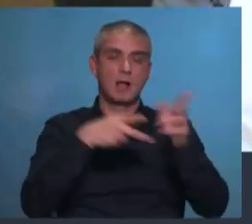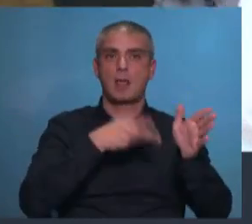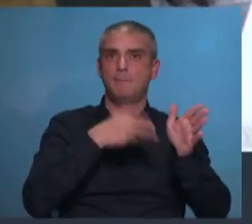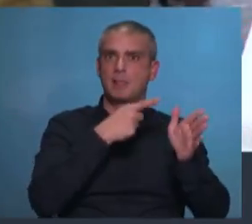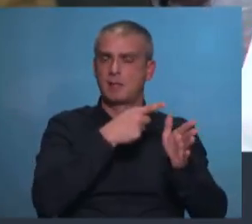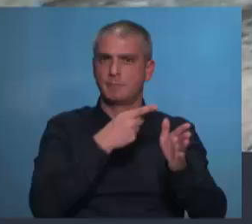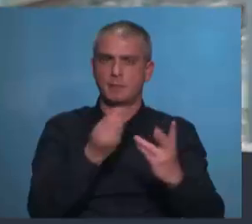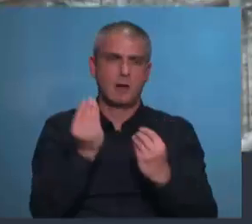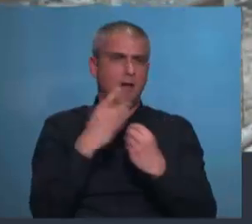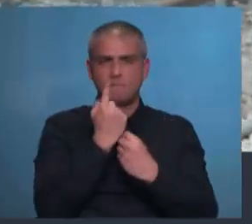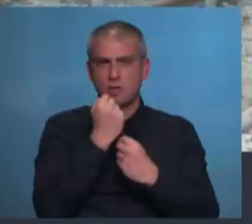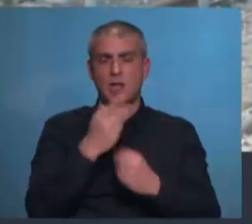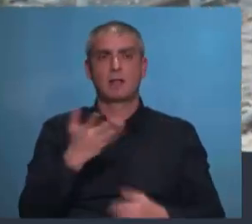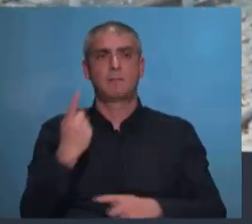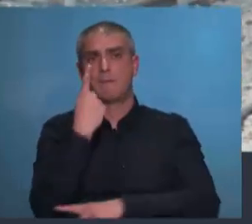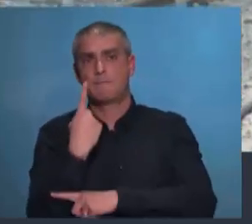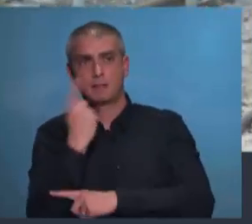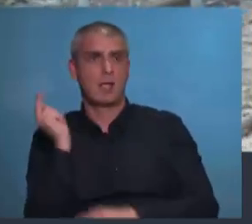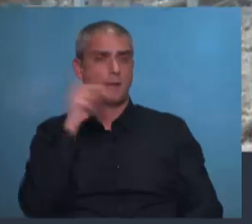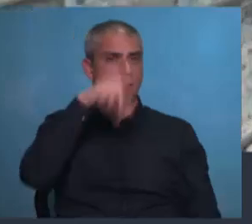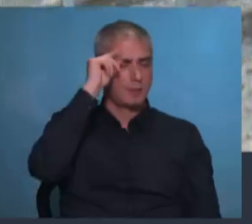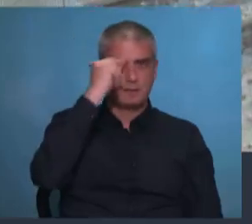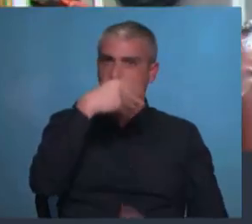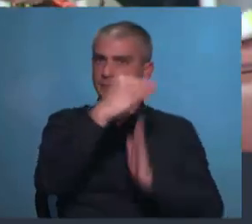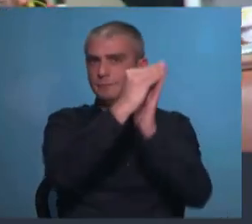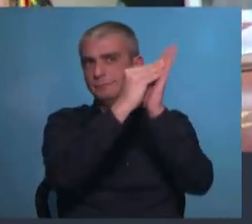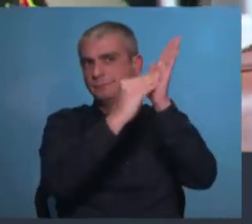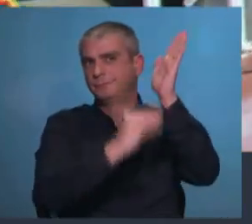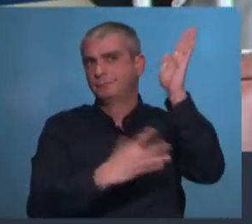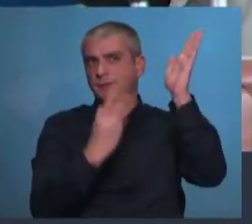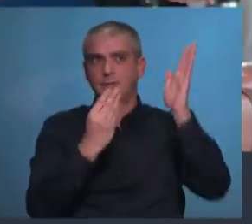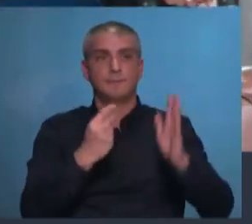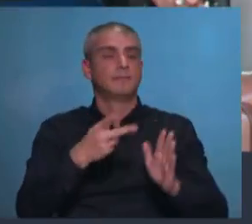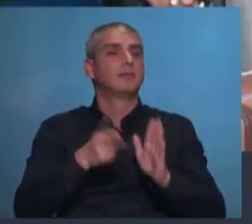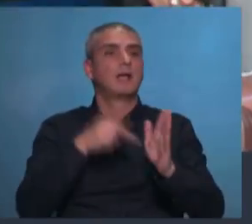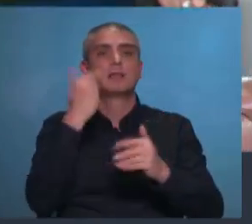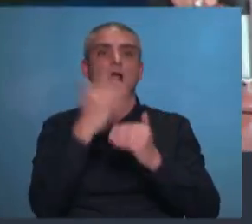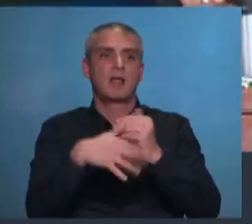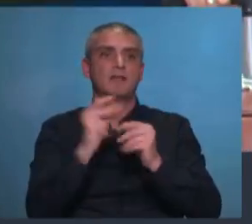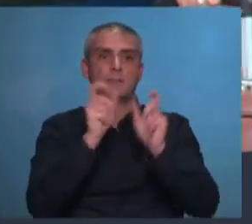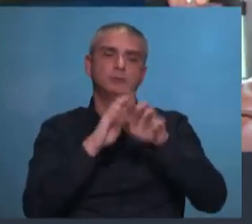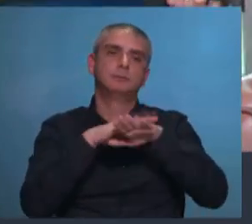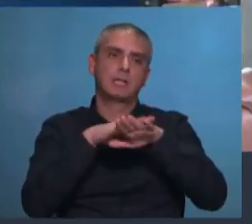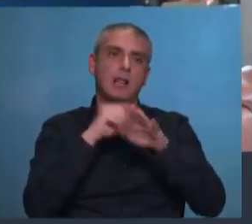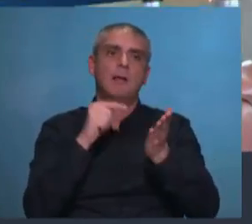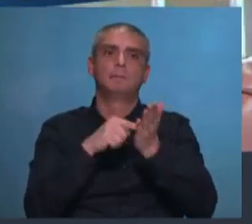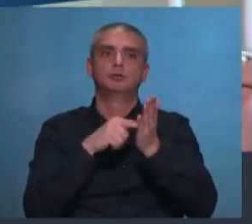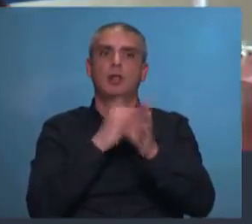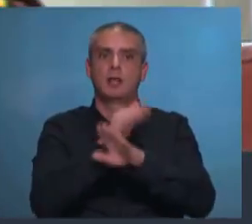ועוד אחת מבת ים לתל אביב. הרשימה ארוכה. אז תחנה האחרונה לרכבת זו עם הנוסעים הסליחה בשל האיחור